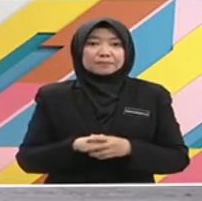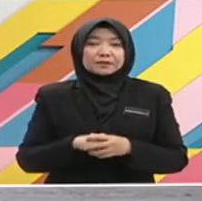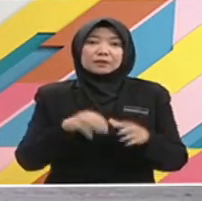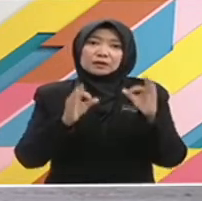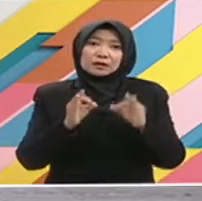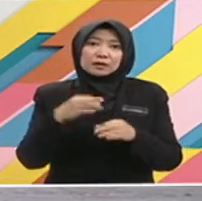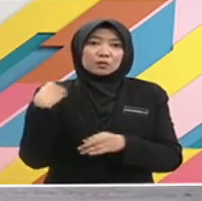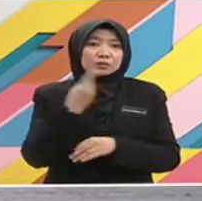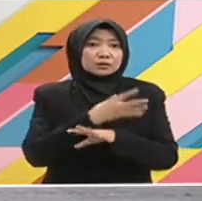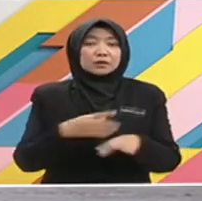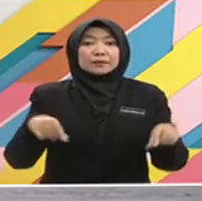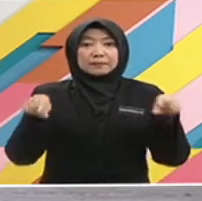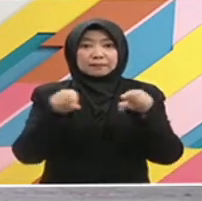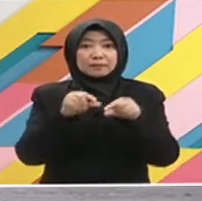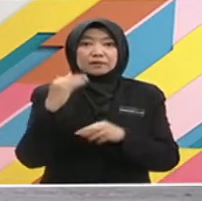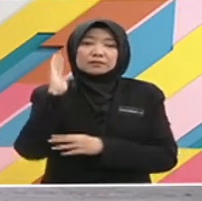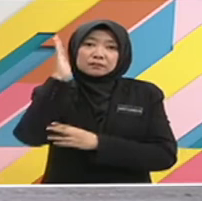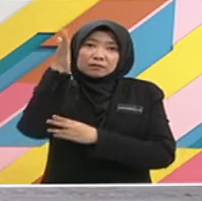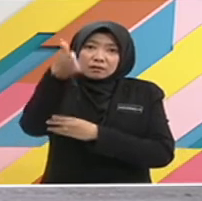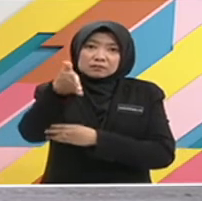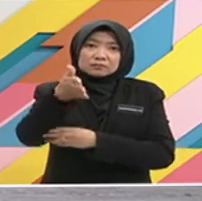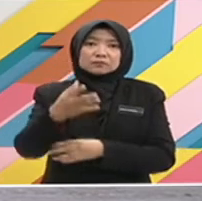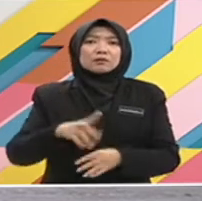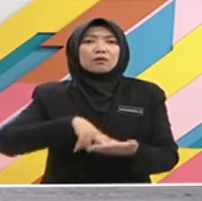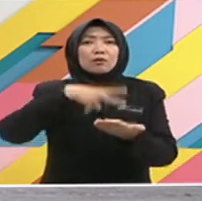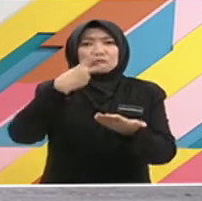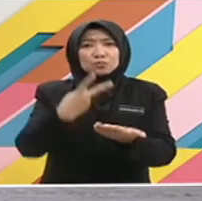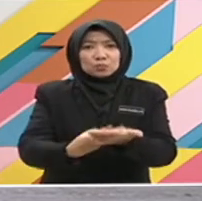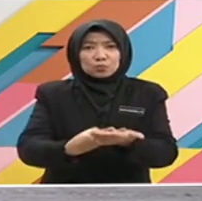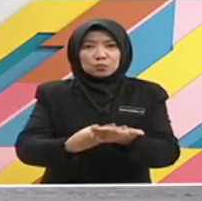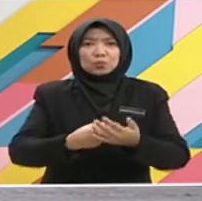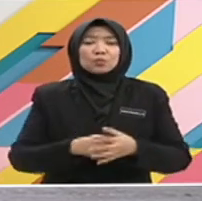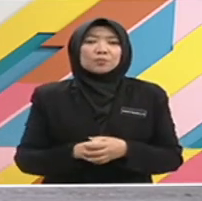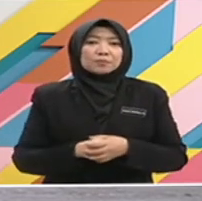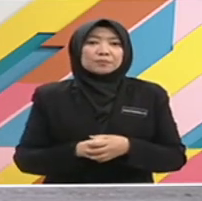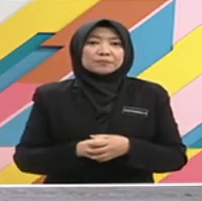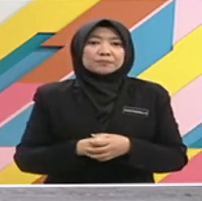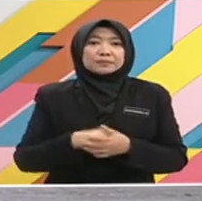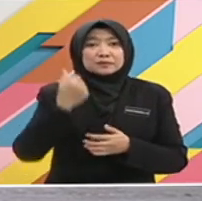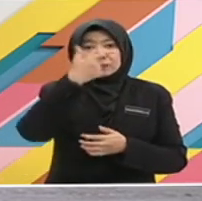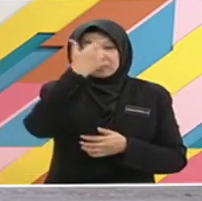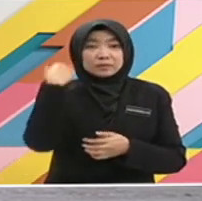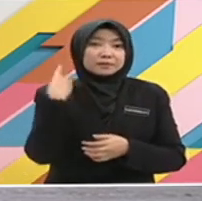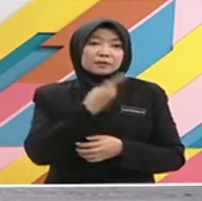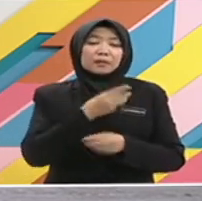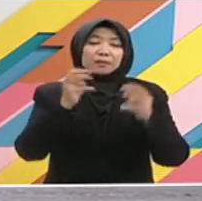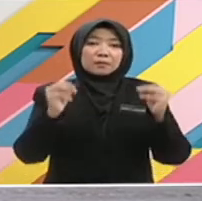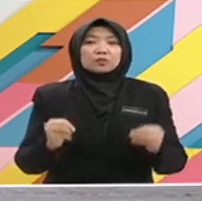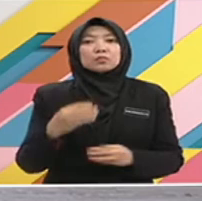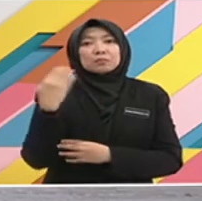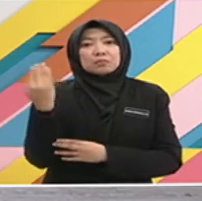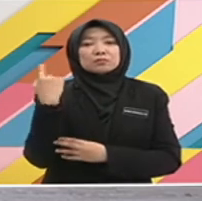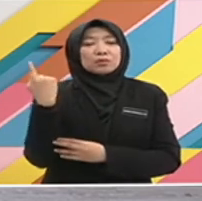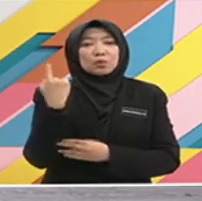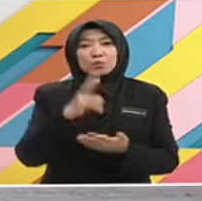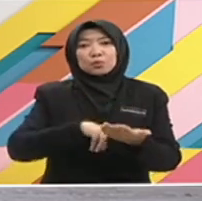jatuh. Ha-ha. Kita pun macam pening-pening ya. Macam tu cikgu. Ya, betul tu ya. Itu kalau diri kita lah kan, ya. Manusia. Okey, dalam seni visual ini, mm-hmm. imbangan